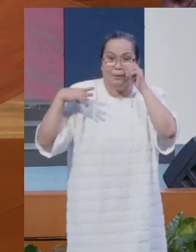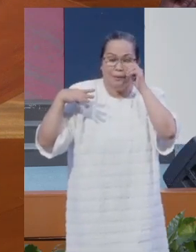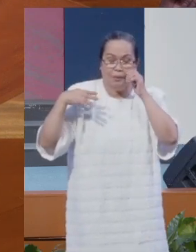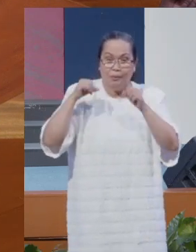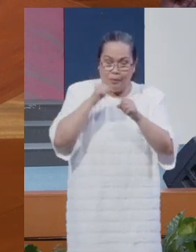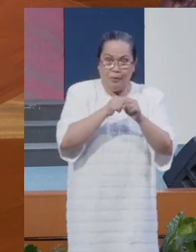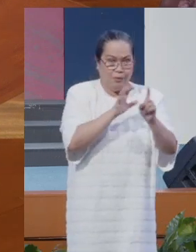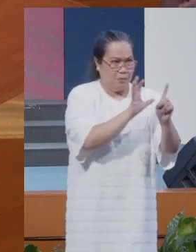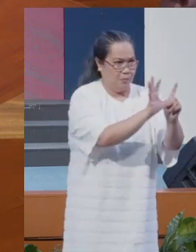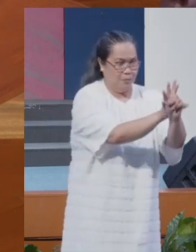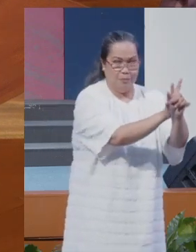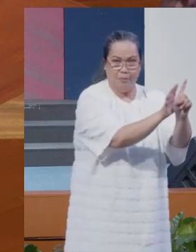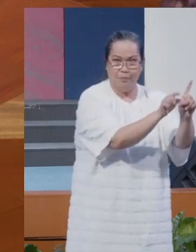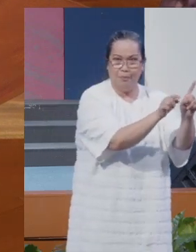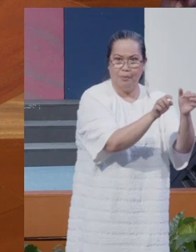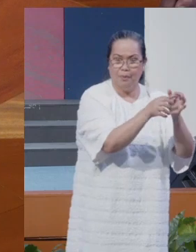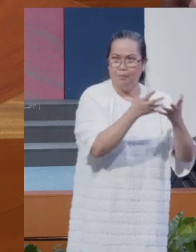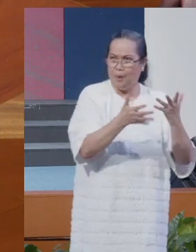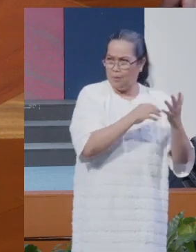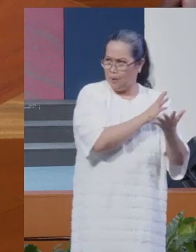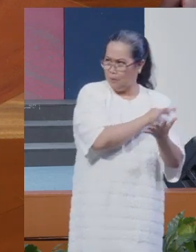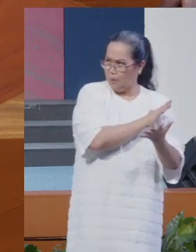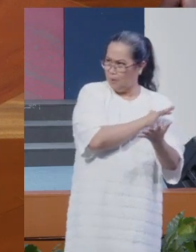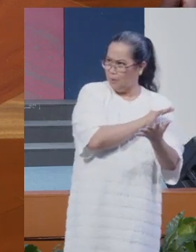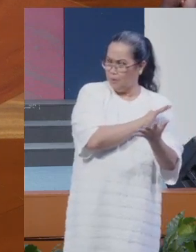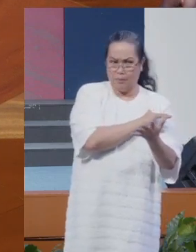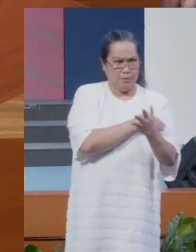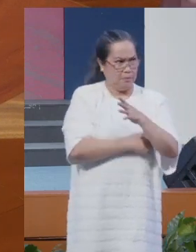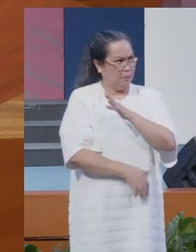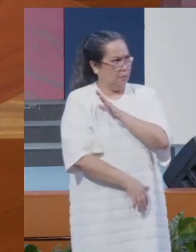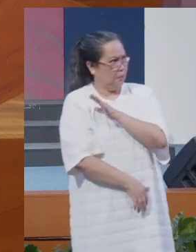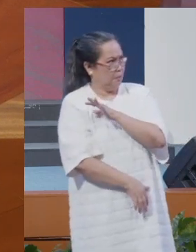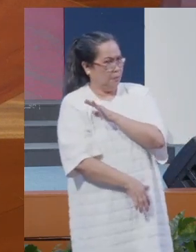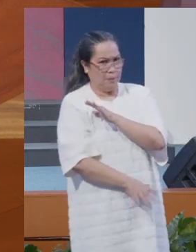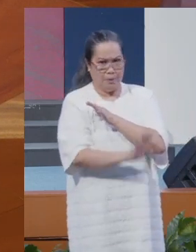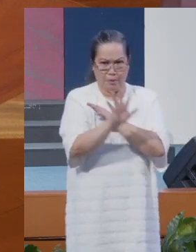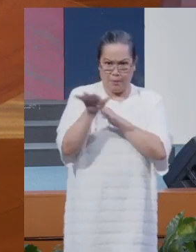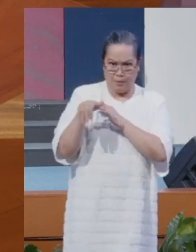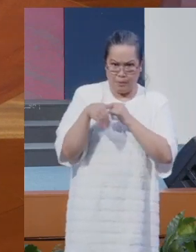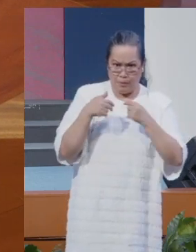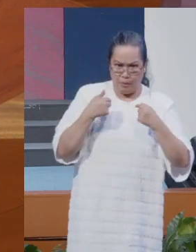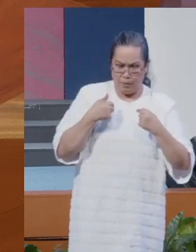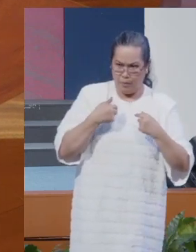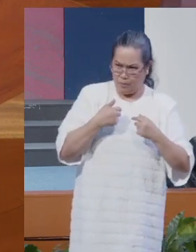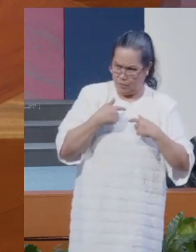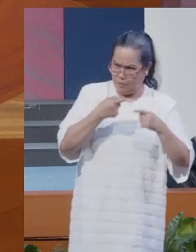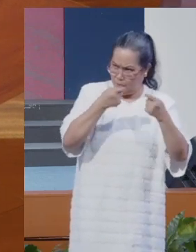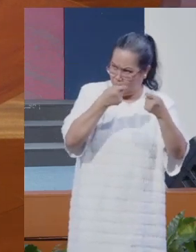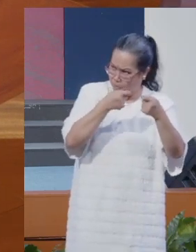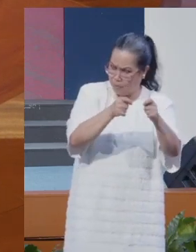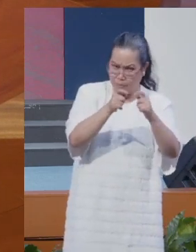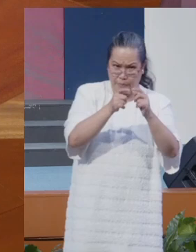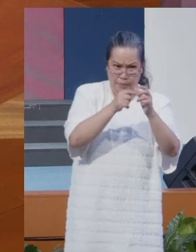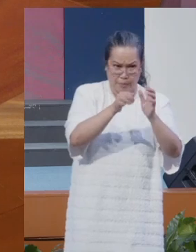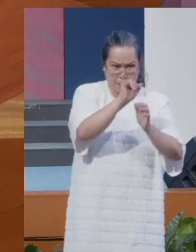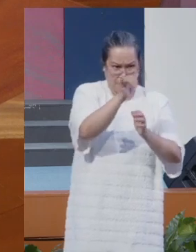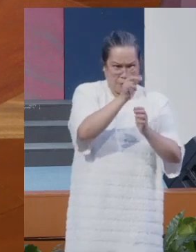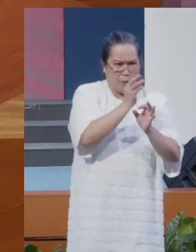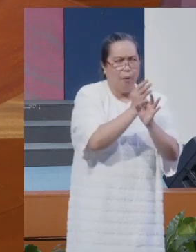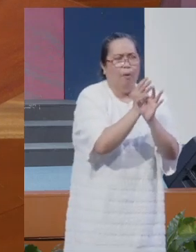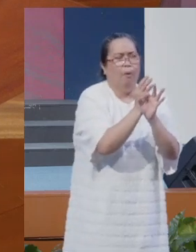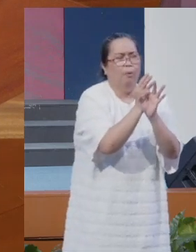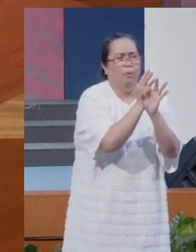ni John the Baptist, hinihintay siguro, at habang sila ay naghihintay, sila ay sumusunod sa pagiging asetiko ni